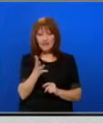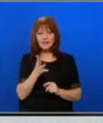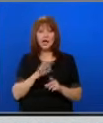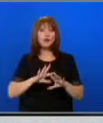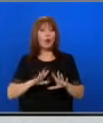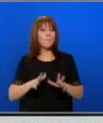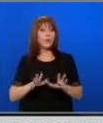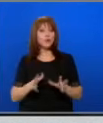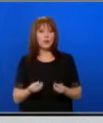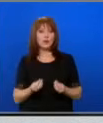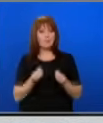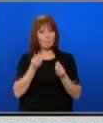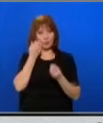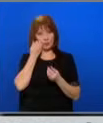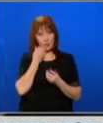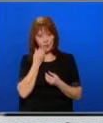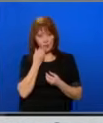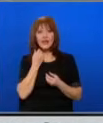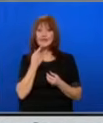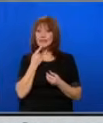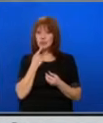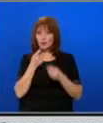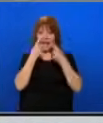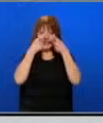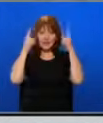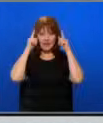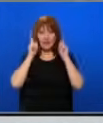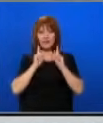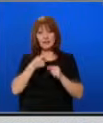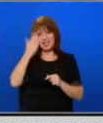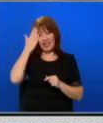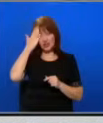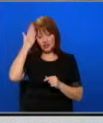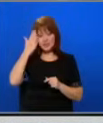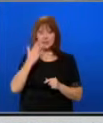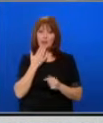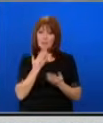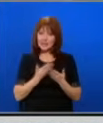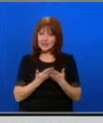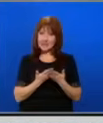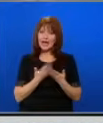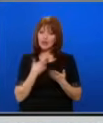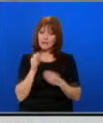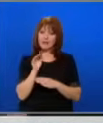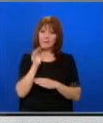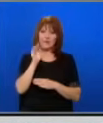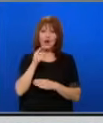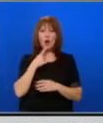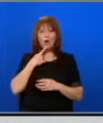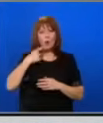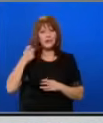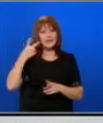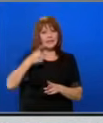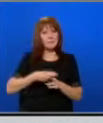се е подобрило значително. Затова Нидерландия трябва да е честна и да признае, че има напредък. Години наред спирахме приемането на